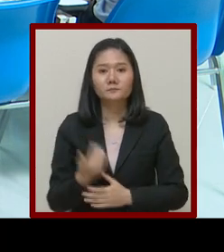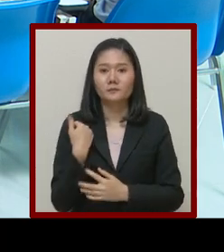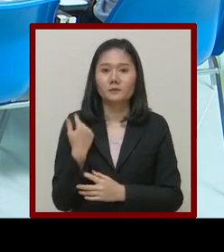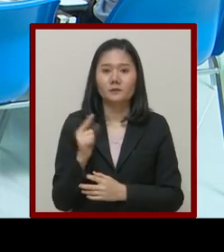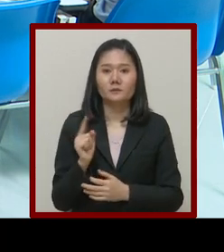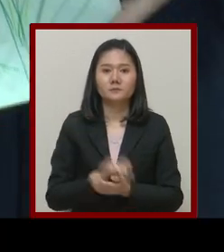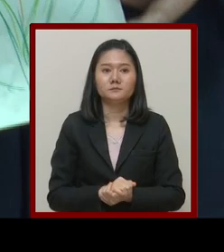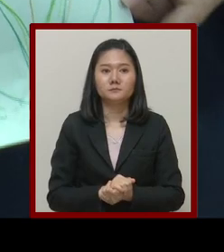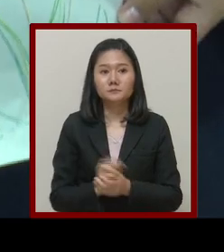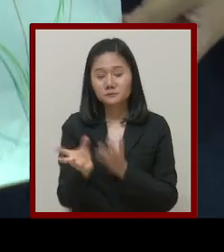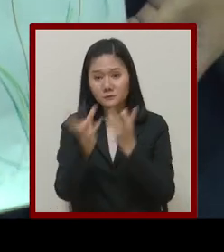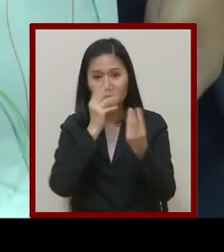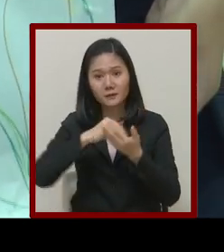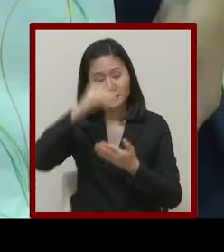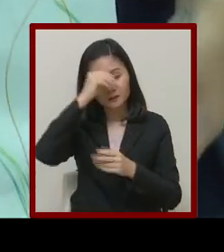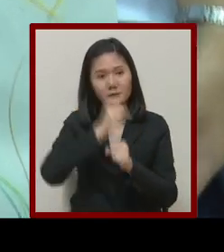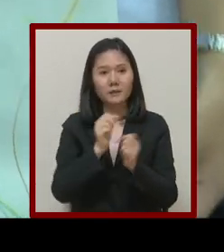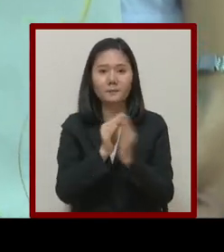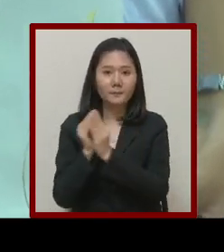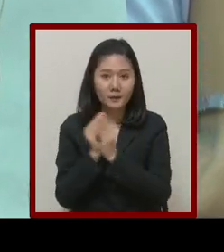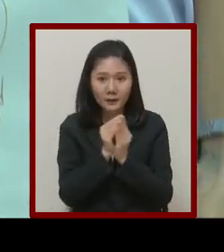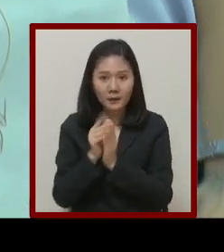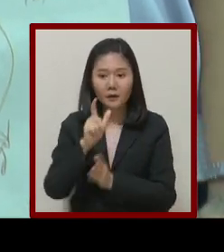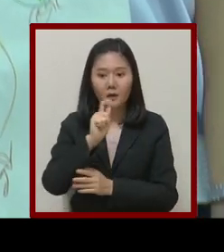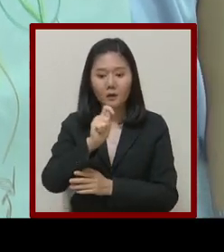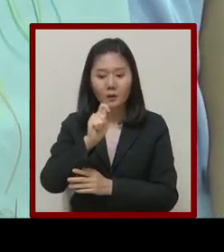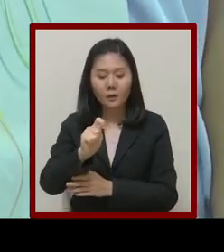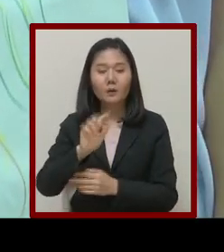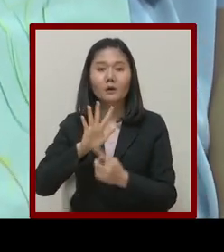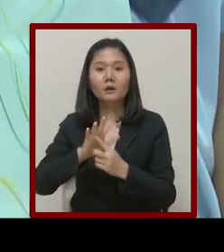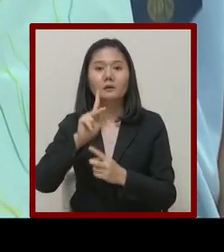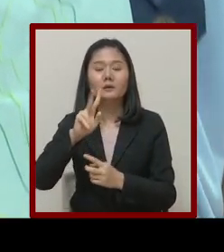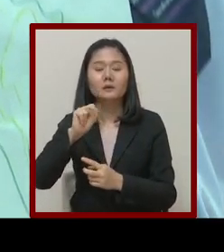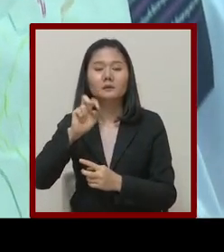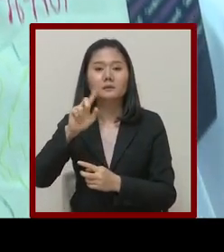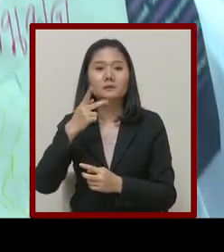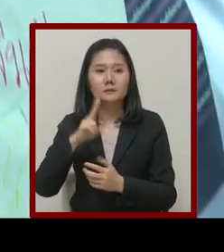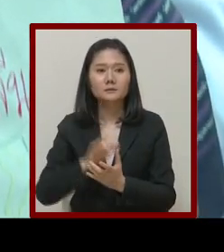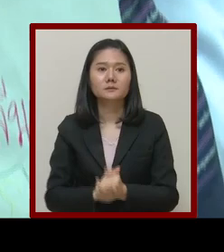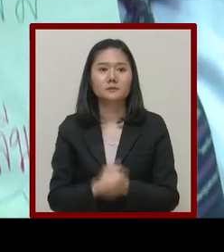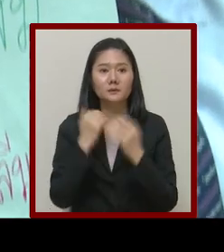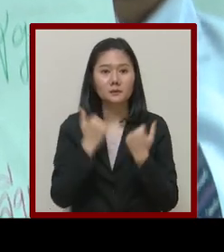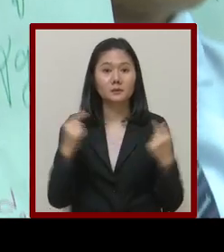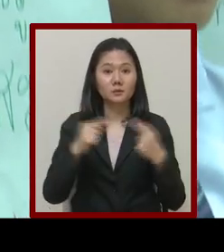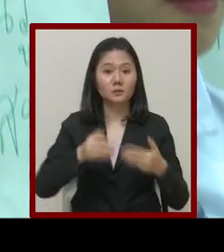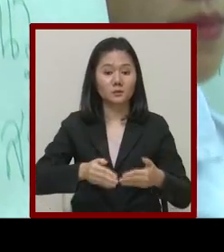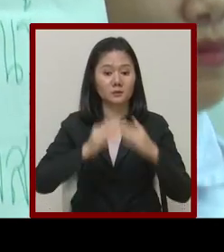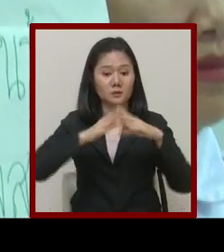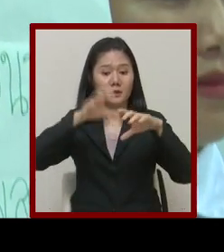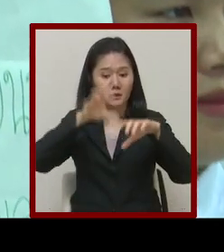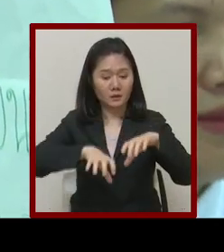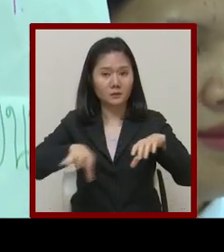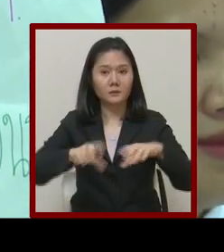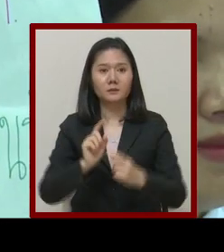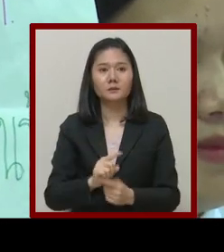วก็ยังมีฐานการเรียนรู้นะครับทำอาหารออร์แกนิกแล้วก็อาหารคลีนฟู้ดด้วยนะครับสำหรับที่ตั้งก็อยู่